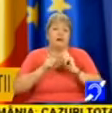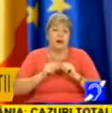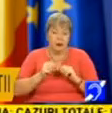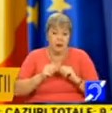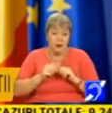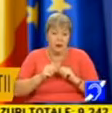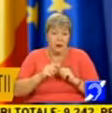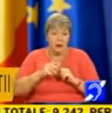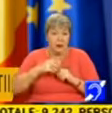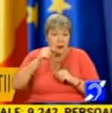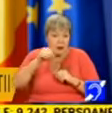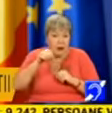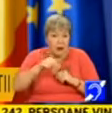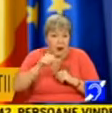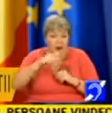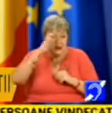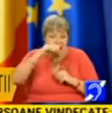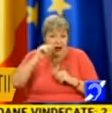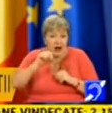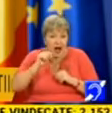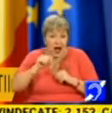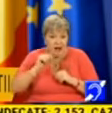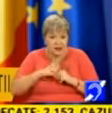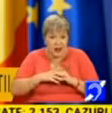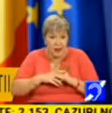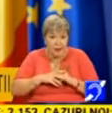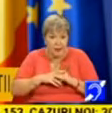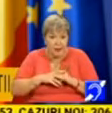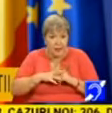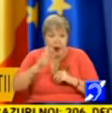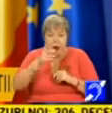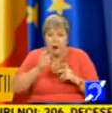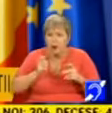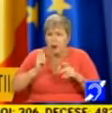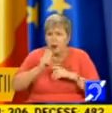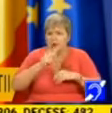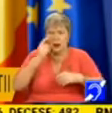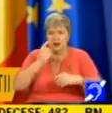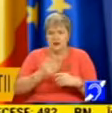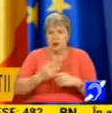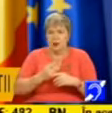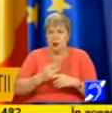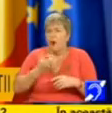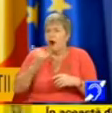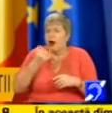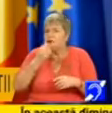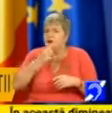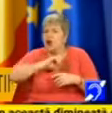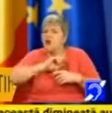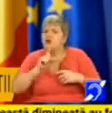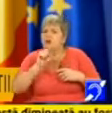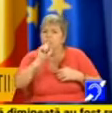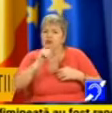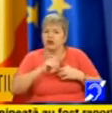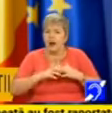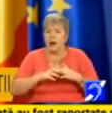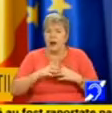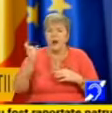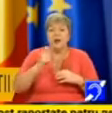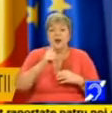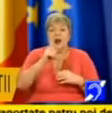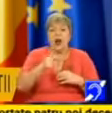în aceste zile un contraexemplu de cum nu, de la